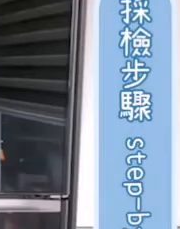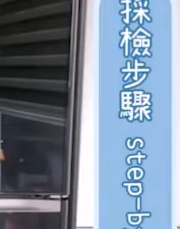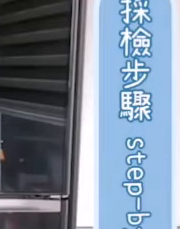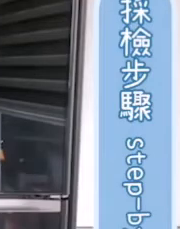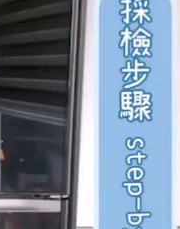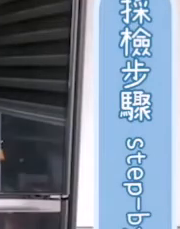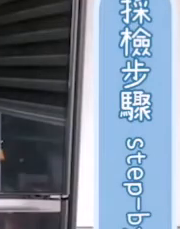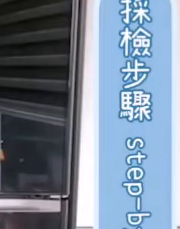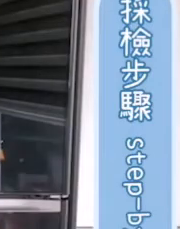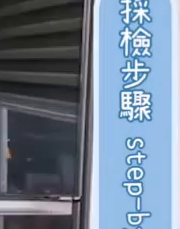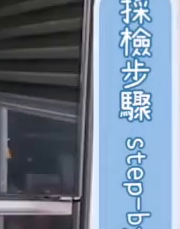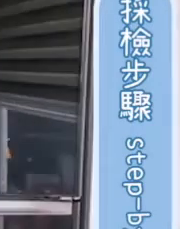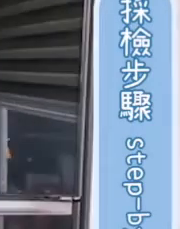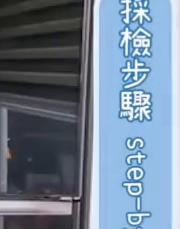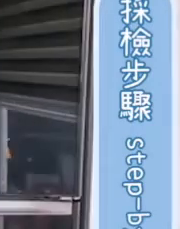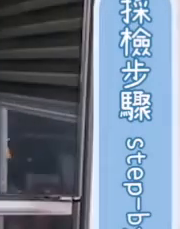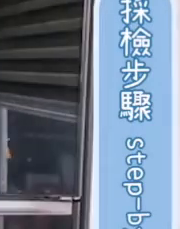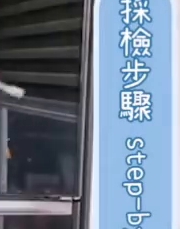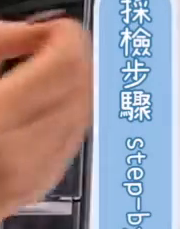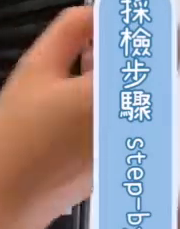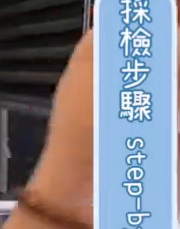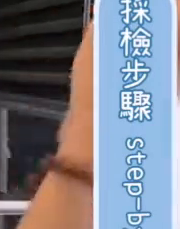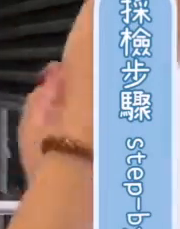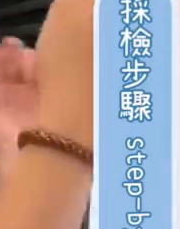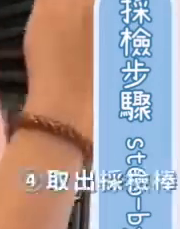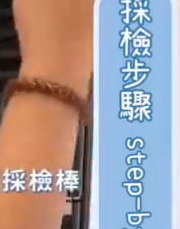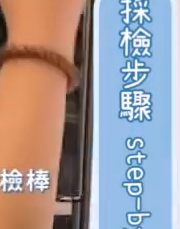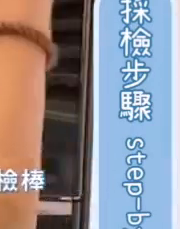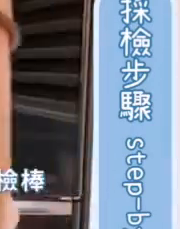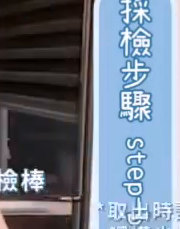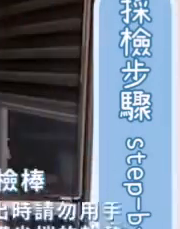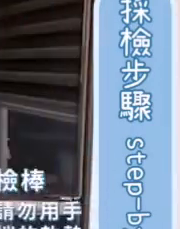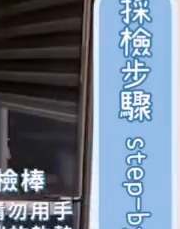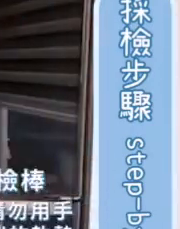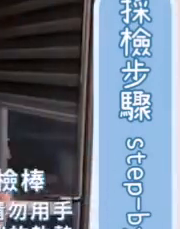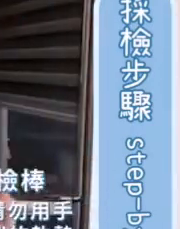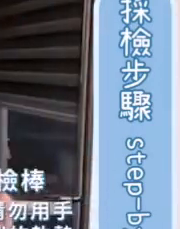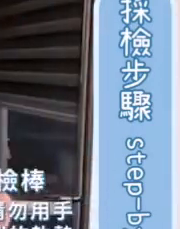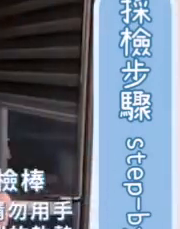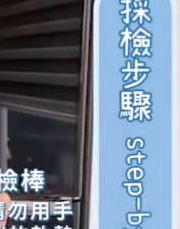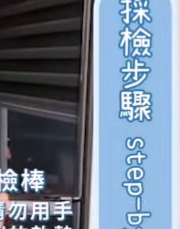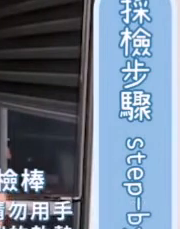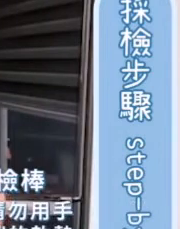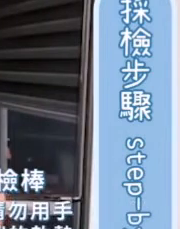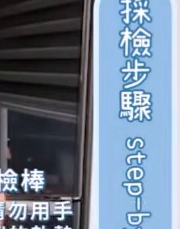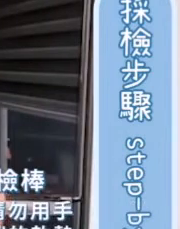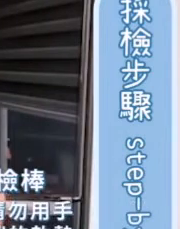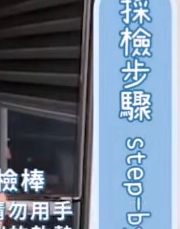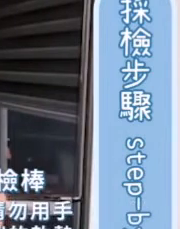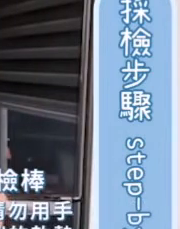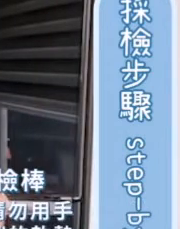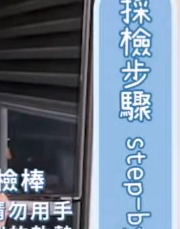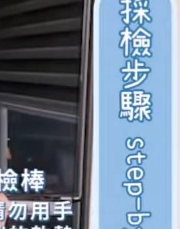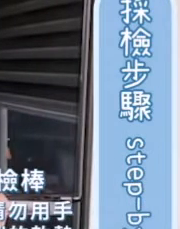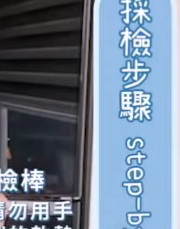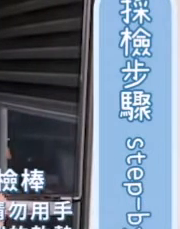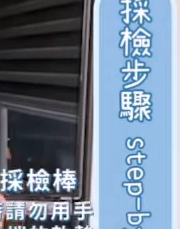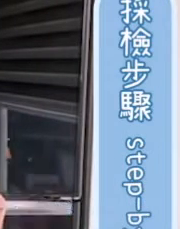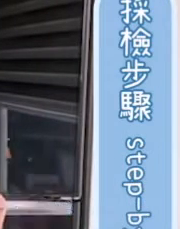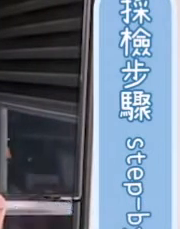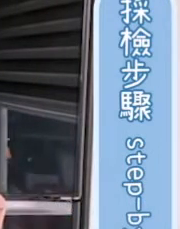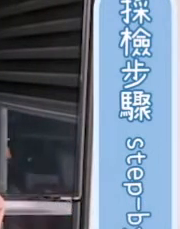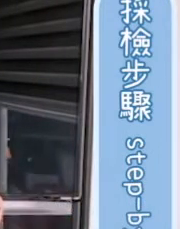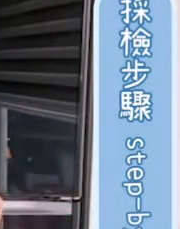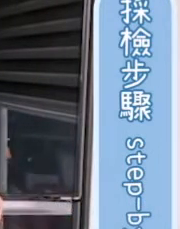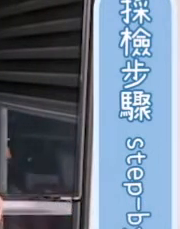先洗手，我刚才先洗了，洗干净之后醒一下鼻涕，我也醒过了。那醒鼻涕之后，我们裁剪棒拿出来，头朝上70度，